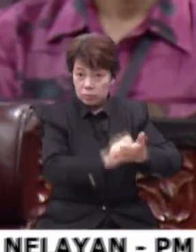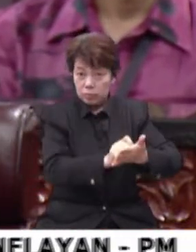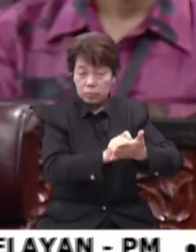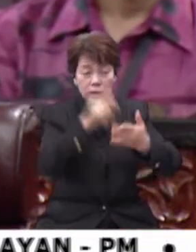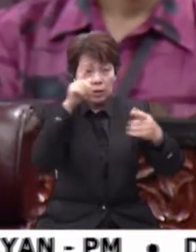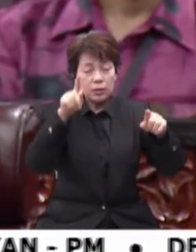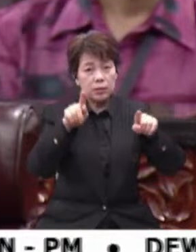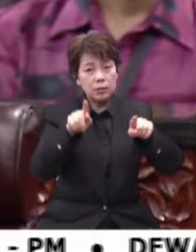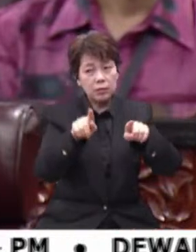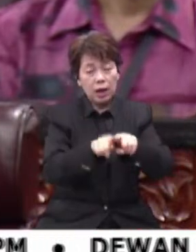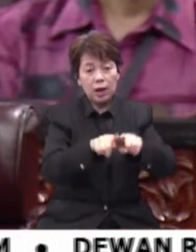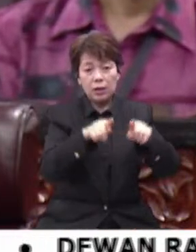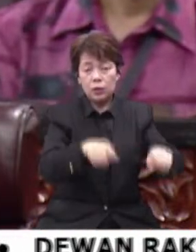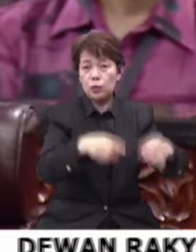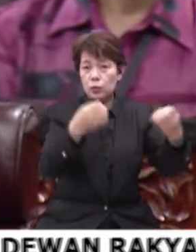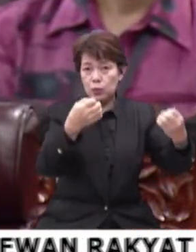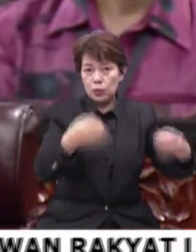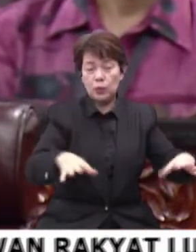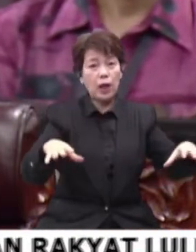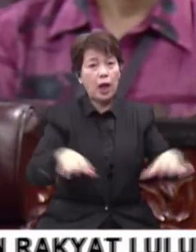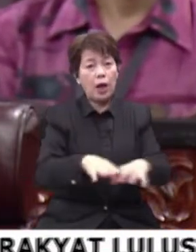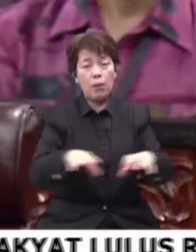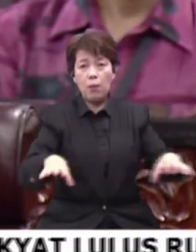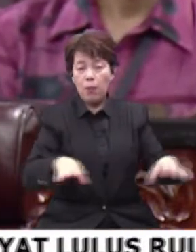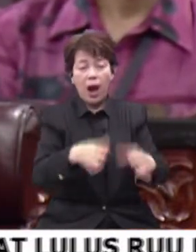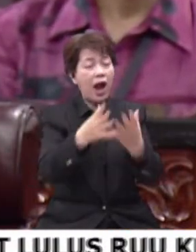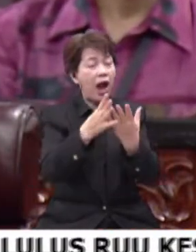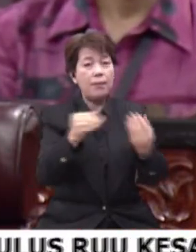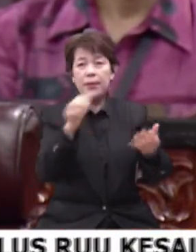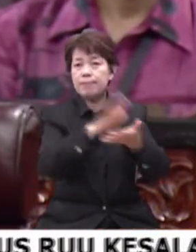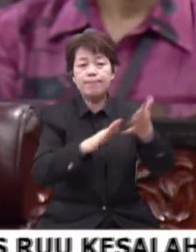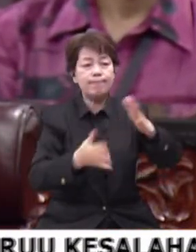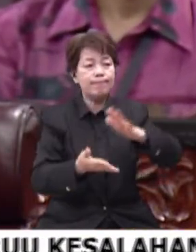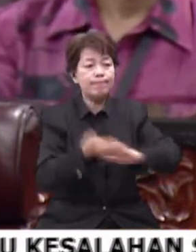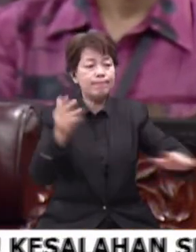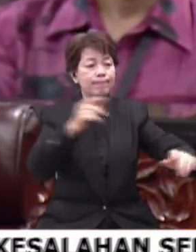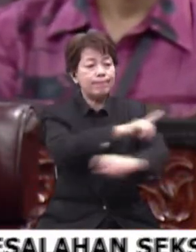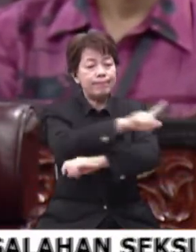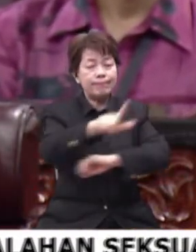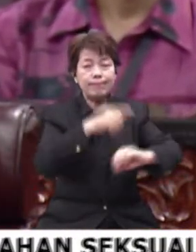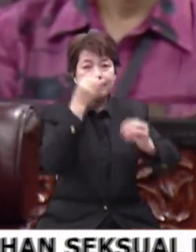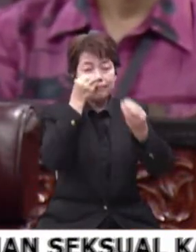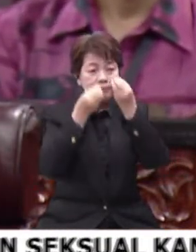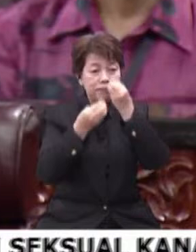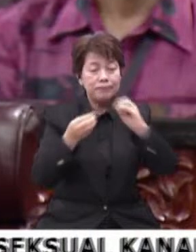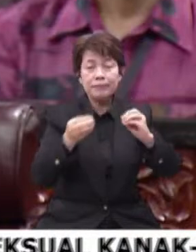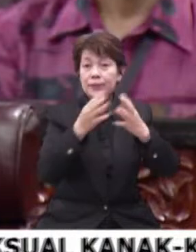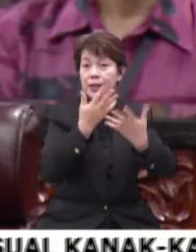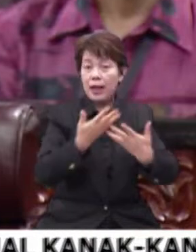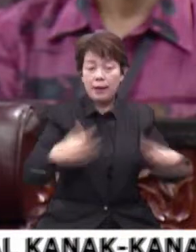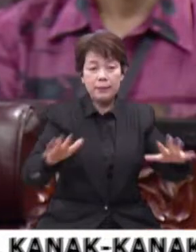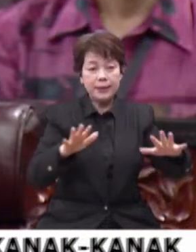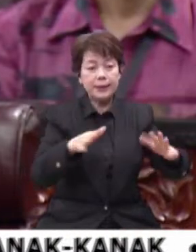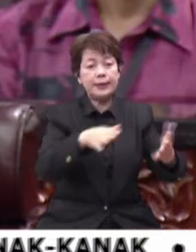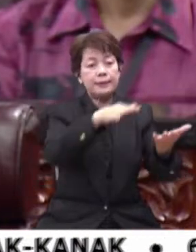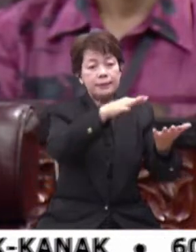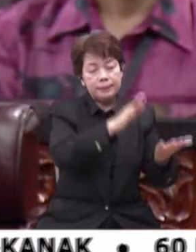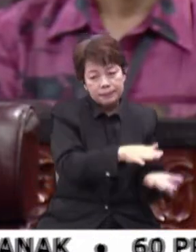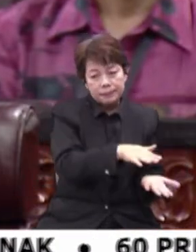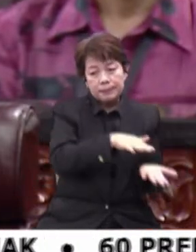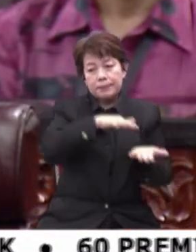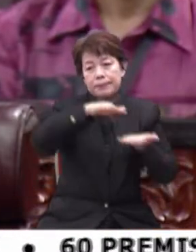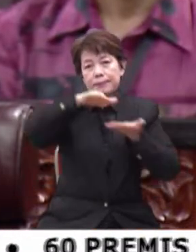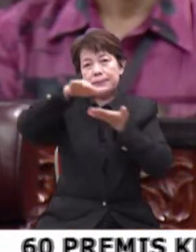cuma bila sampai ke suatu ketika kita juga dapati juga landscape yang sudah terbia dan sebagainya